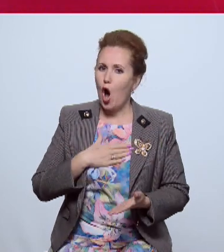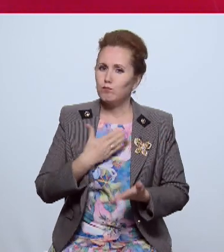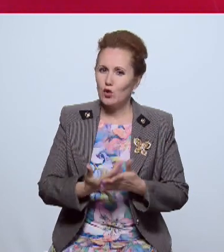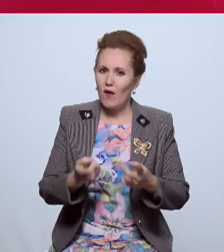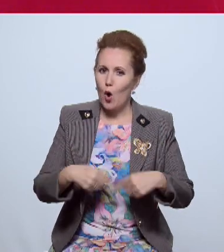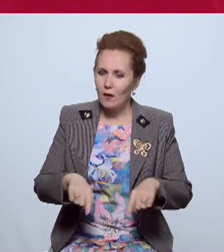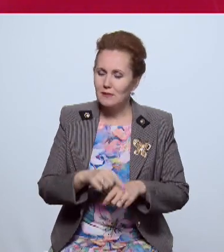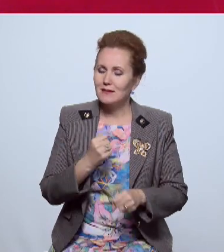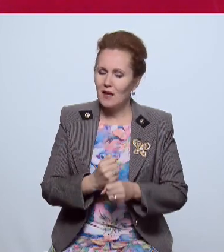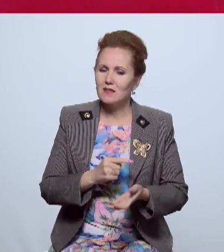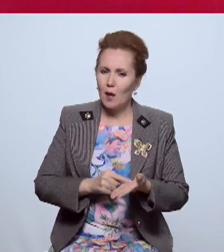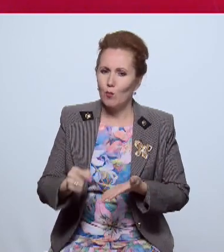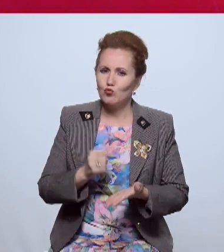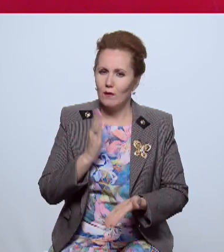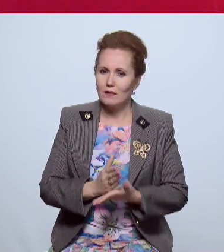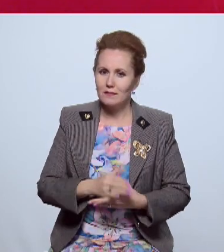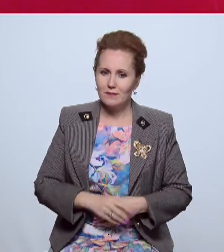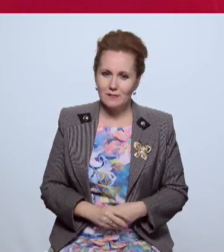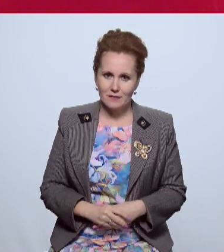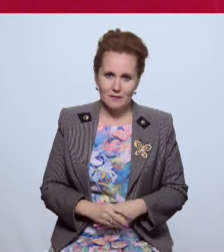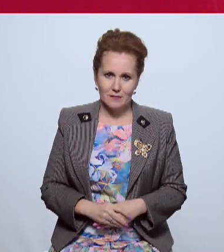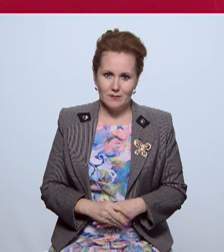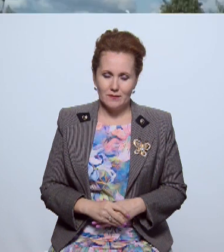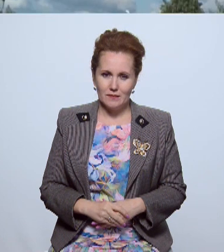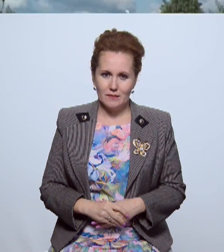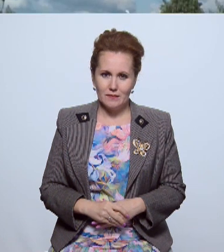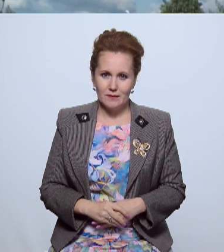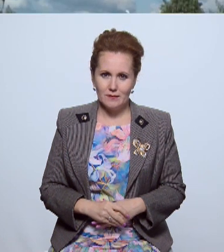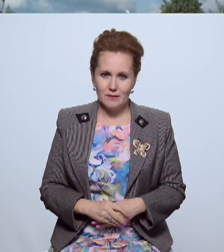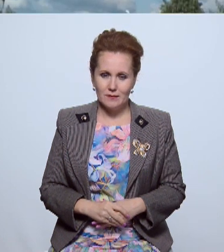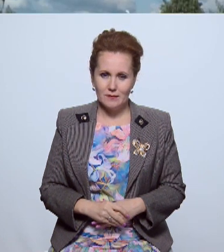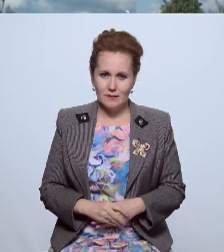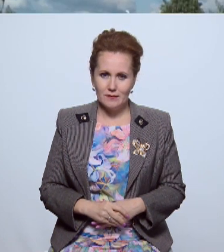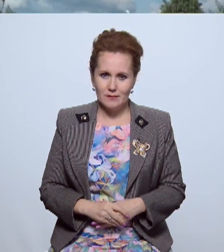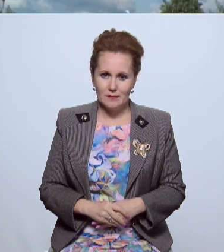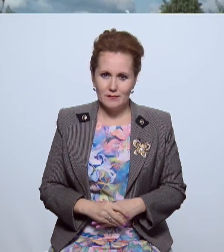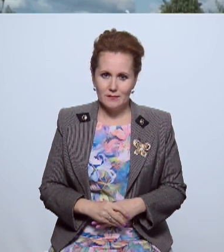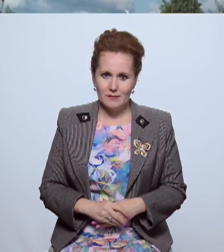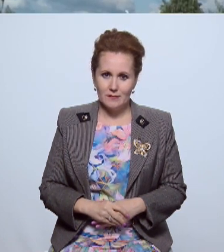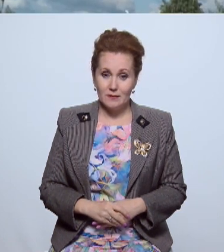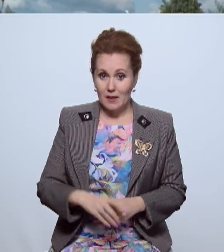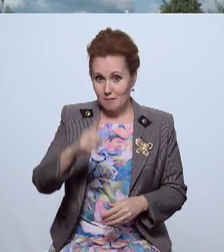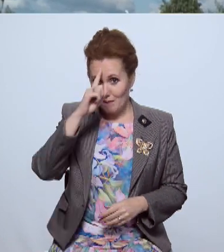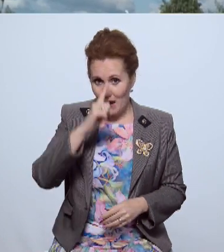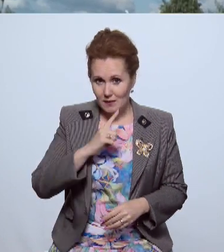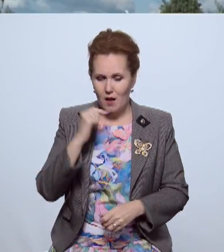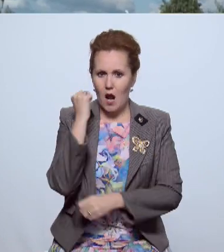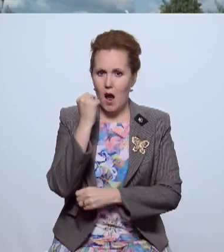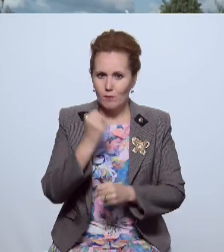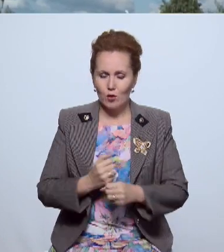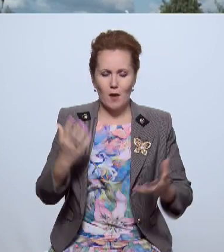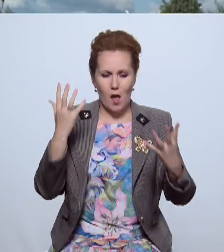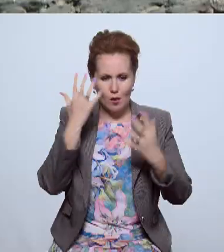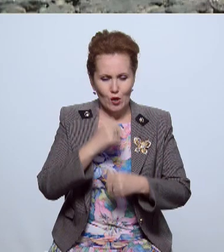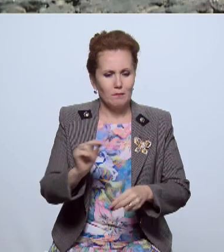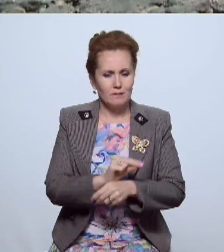все-таки сделали. Какие, расскажут наши журналисты. Целый месяц рабочие по ночам